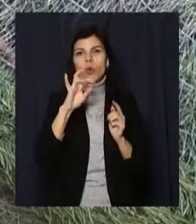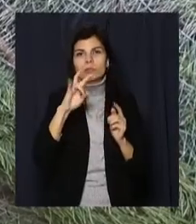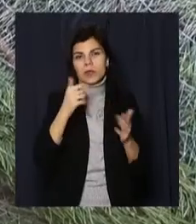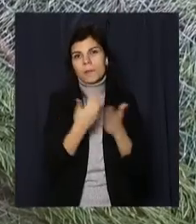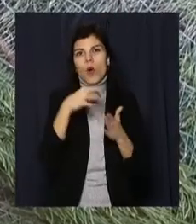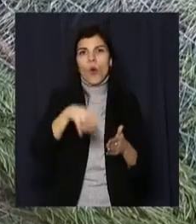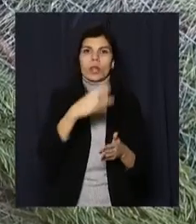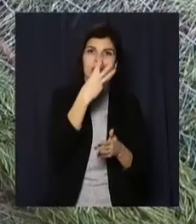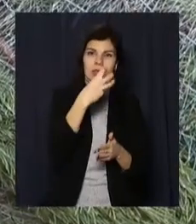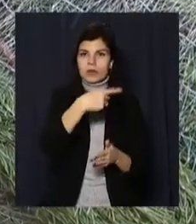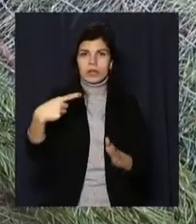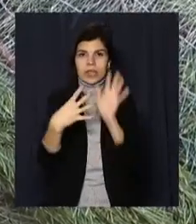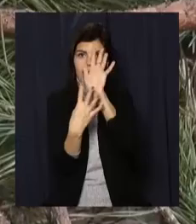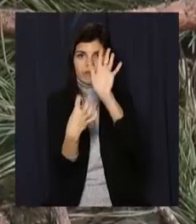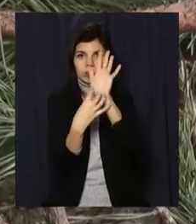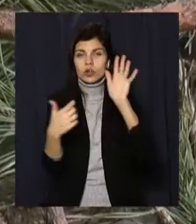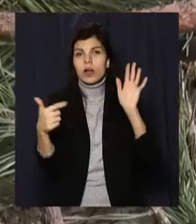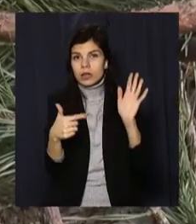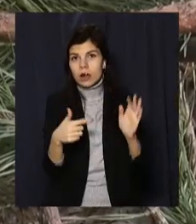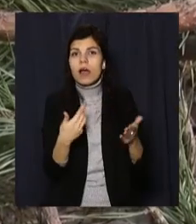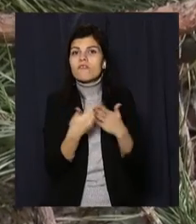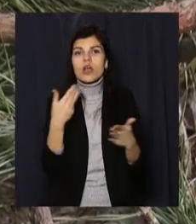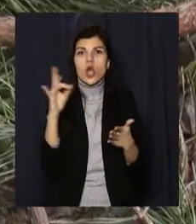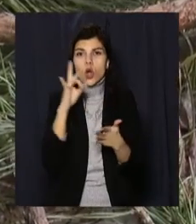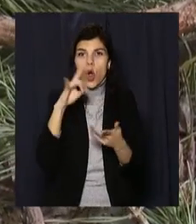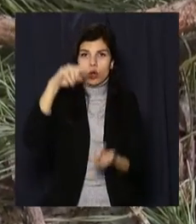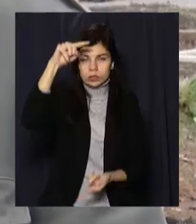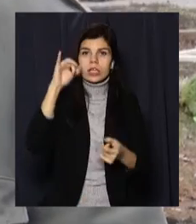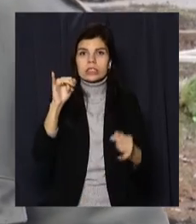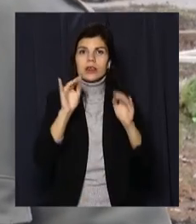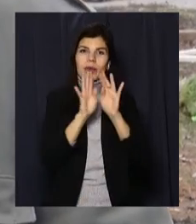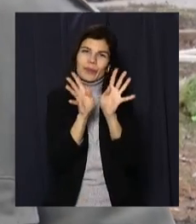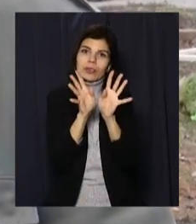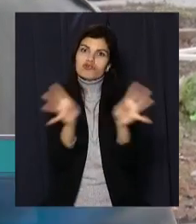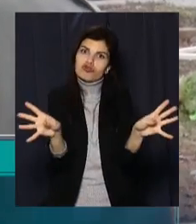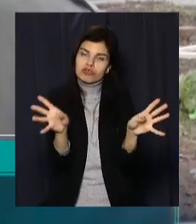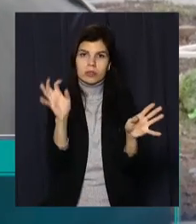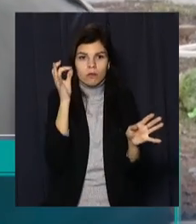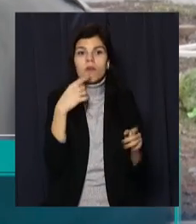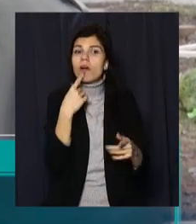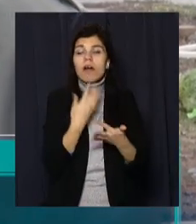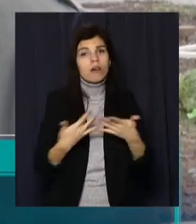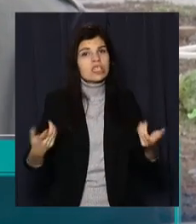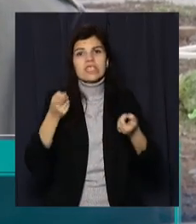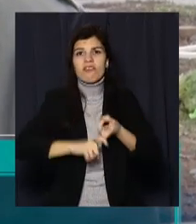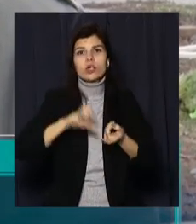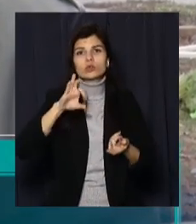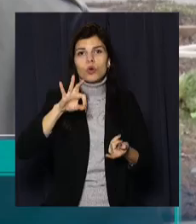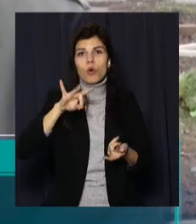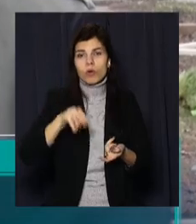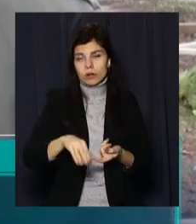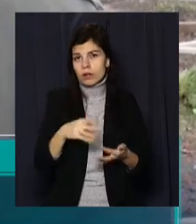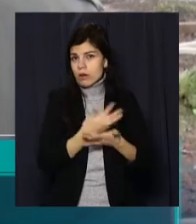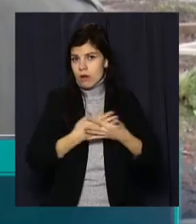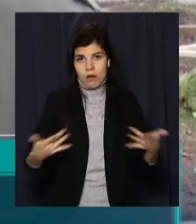від 300 до 900 гривень, в залежності від розміру та пишності. Все залежить від сорту ялинки, тобто якби різні